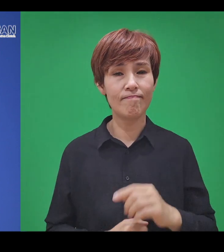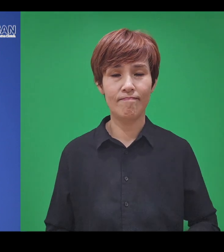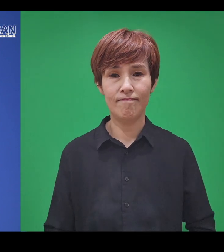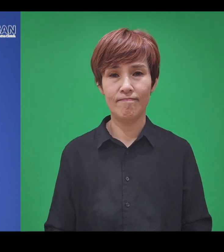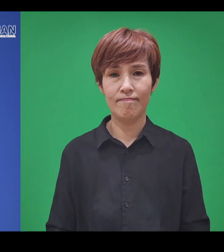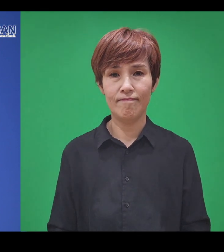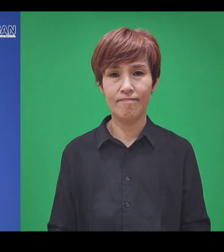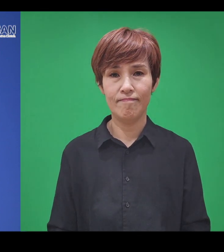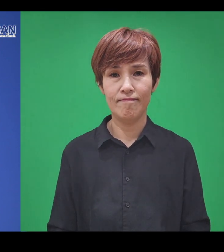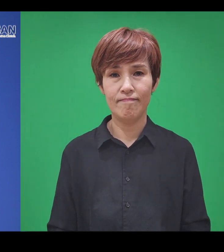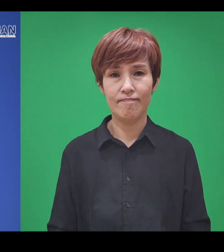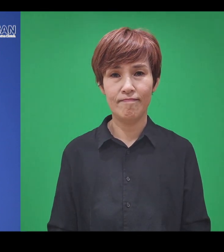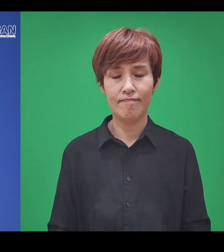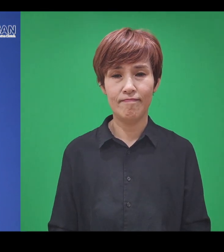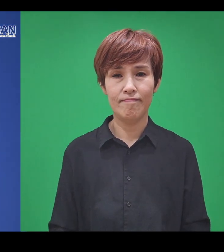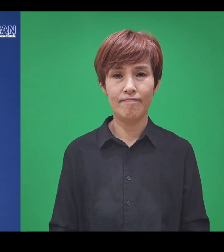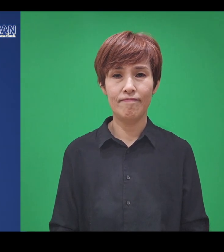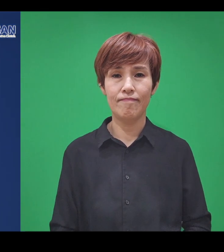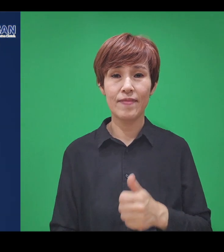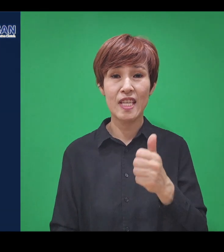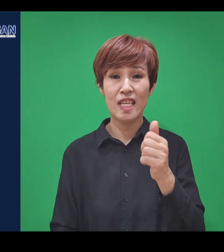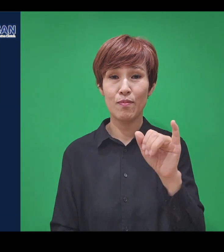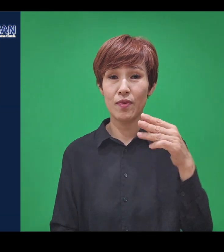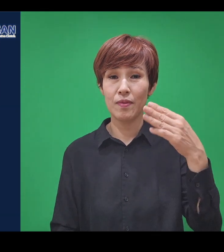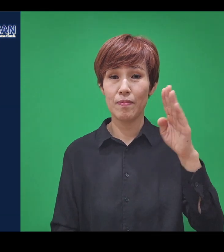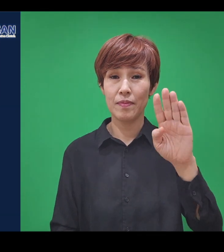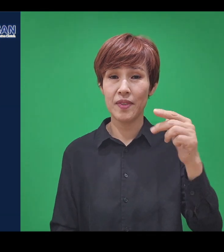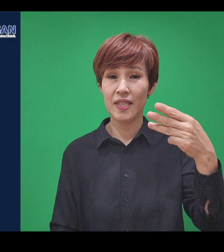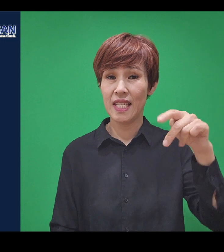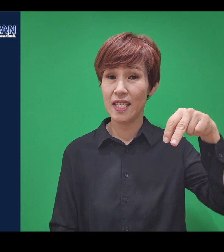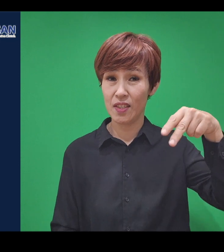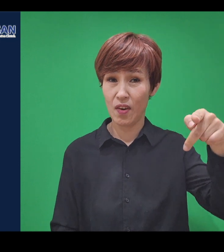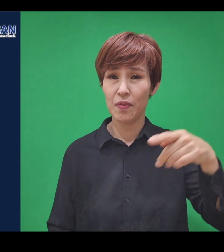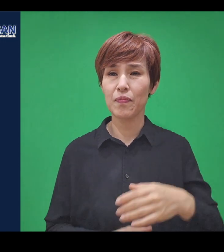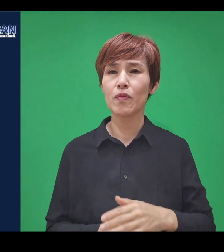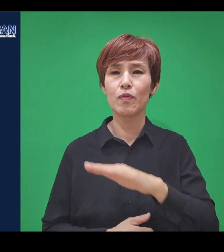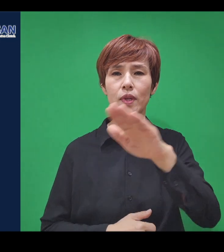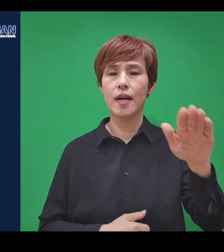좋을까요? 히브리서 말씀 보죠. 그러므로 우리가